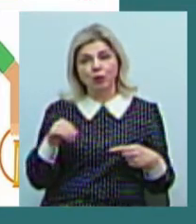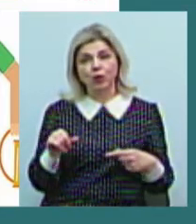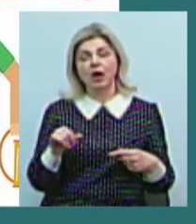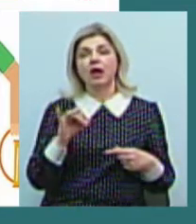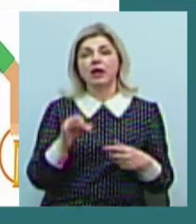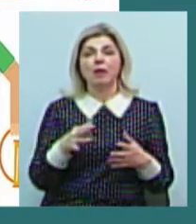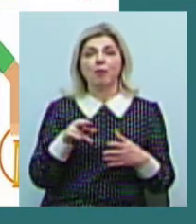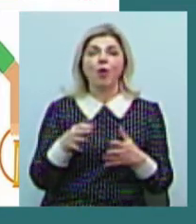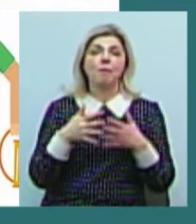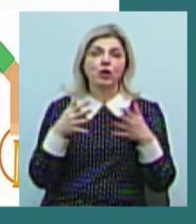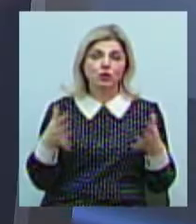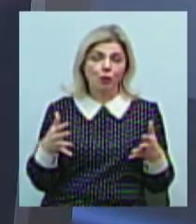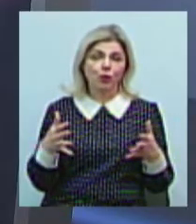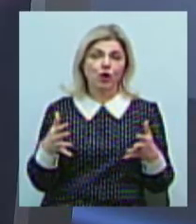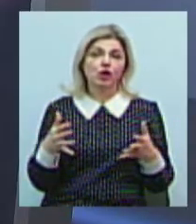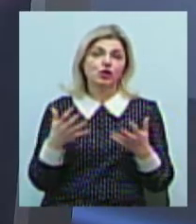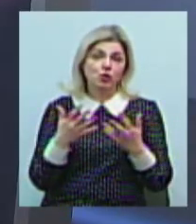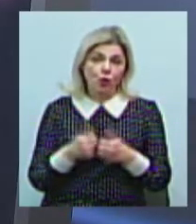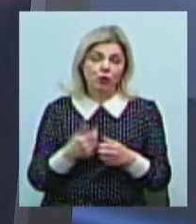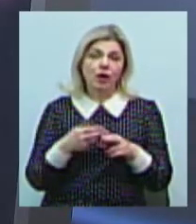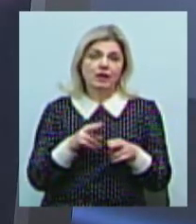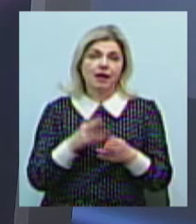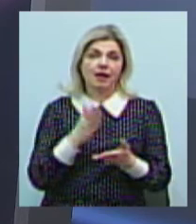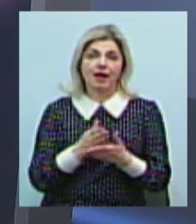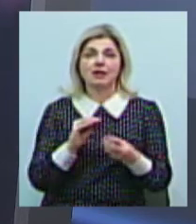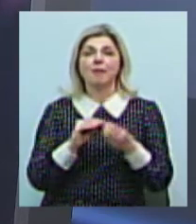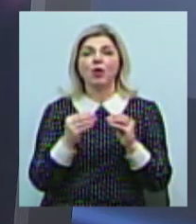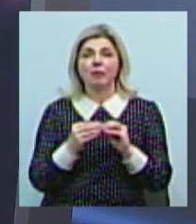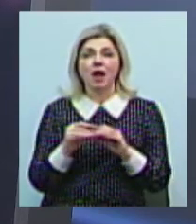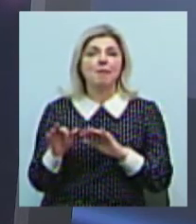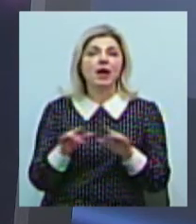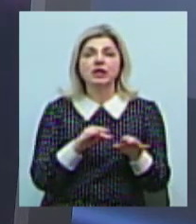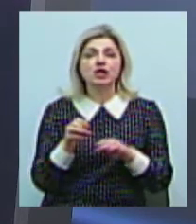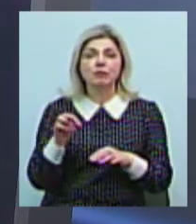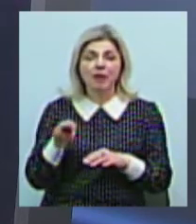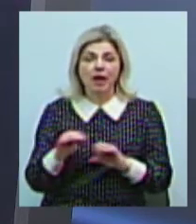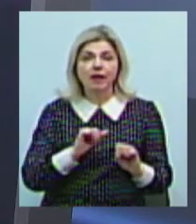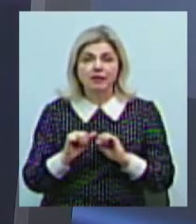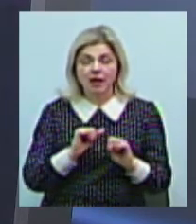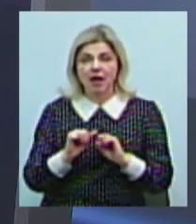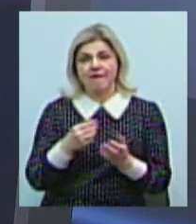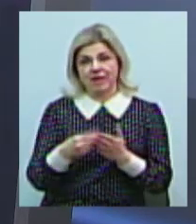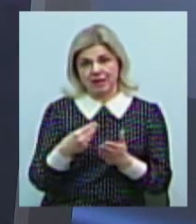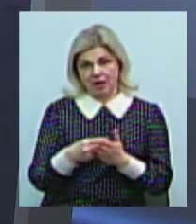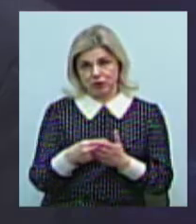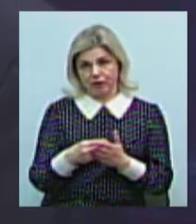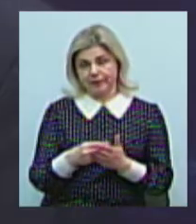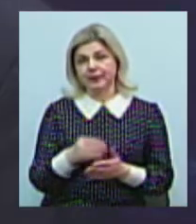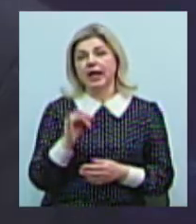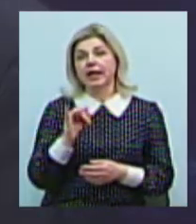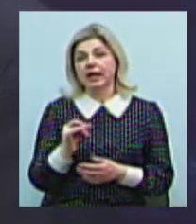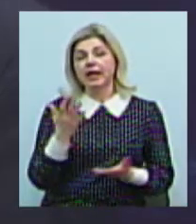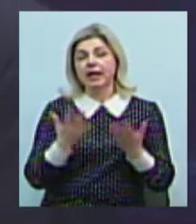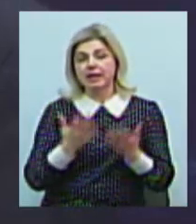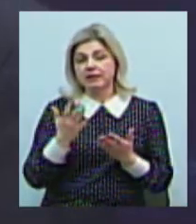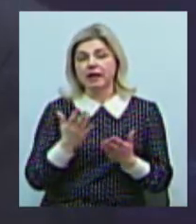по большому счету это есть проблема в менеджменте, в финансовом менеджменте. И, в принципе, есть куда